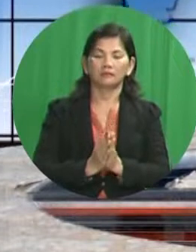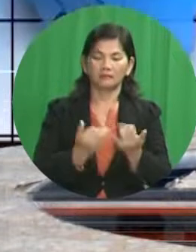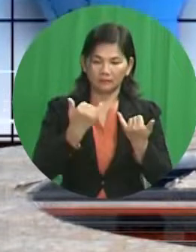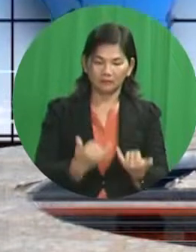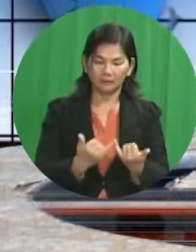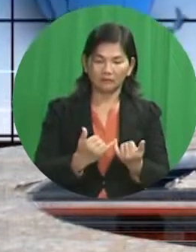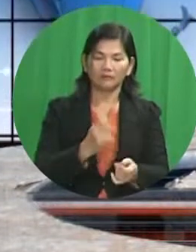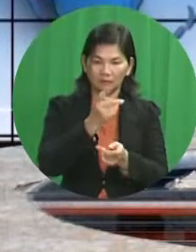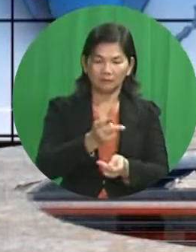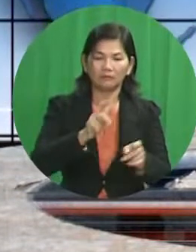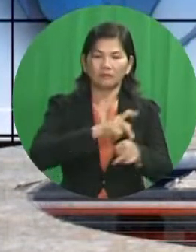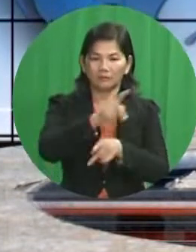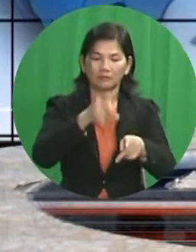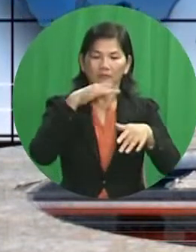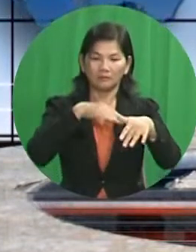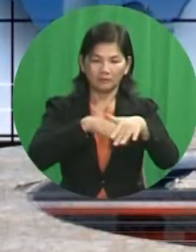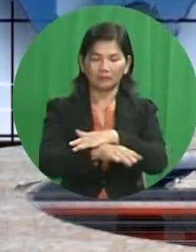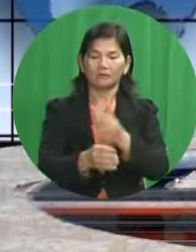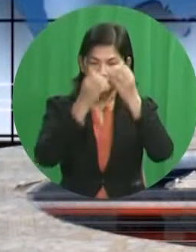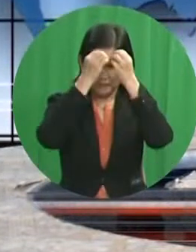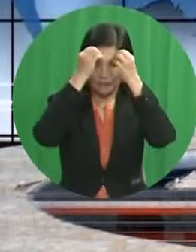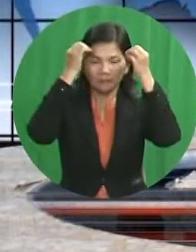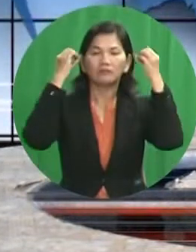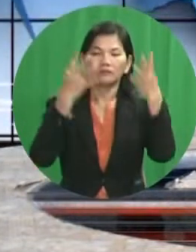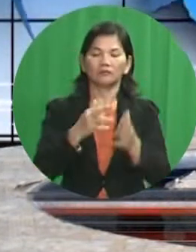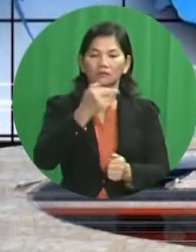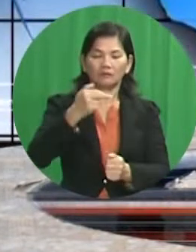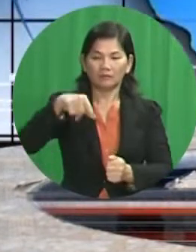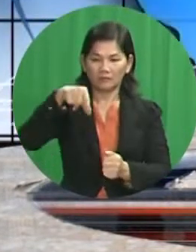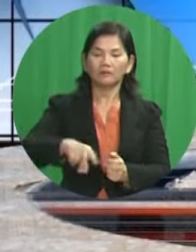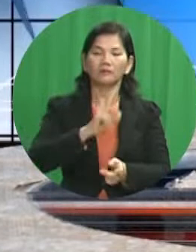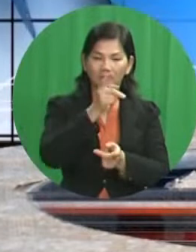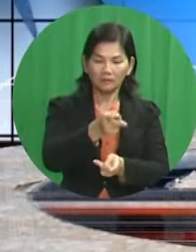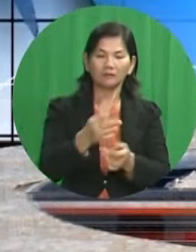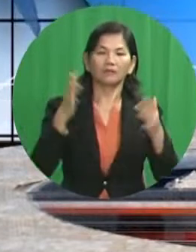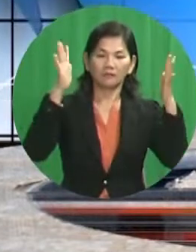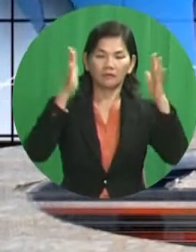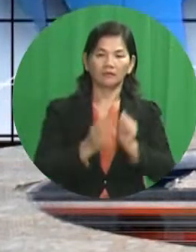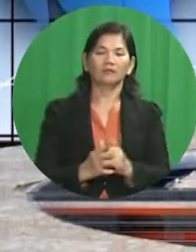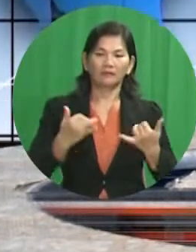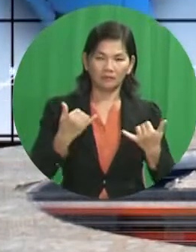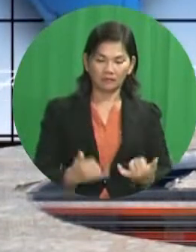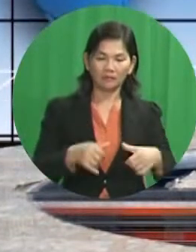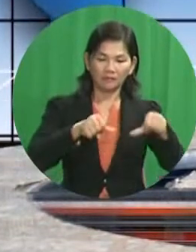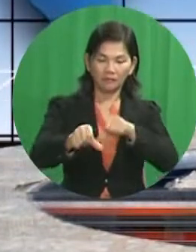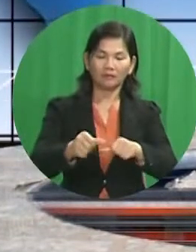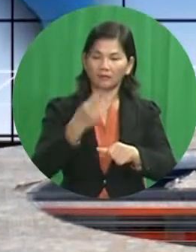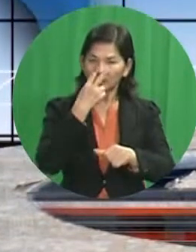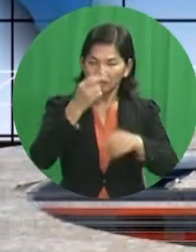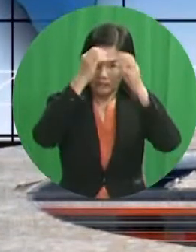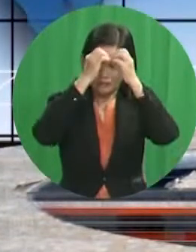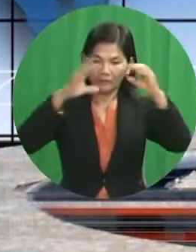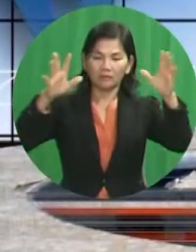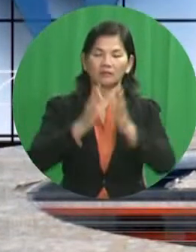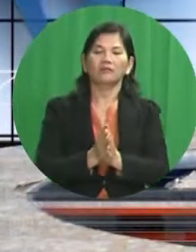សូមគោរពនឹងជម្រាបសួរទូរទស្សនិកជនដែលកំពុងតាមដានទស្សនាការផ្សាយរបស់ទូរទស្សន៍ជាតិកម្ពុជាជាទីគោរពនឹងជាទីមេត្រីបាទជាបន្តសូមអញ្ជើញទូរទស្សនិកជនតា